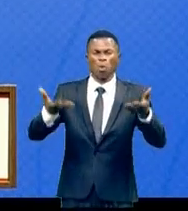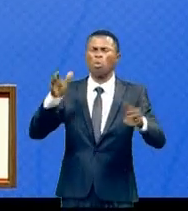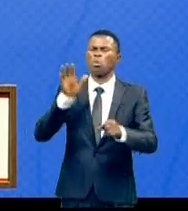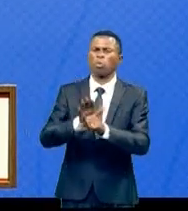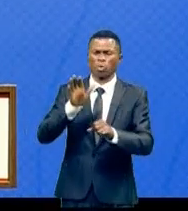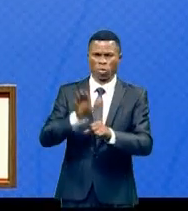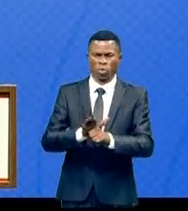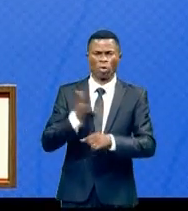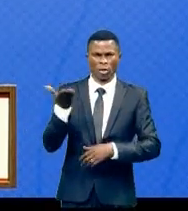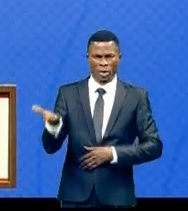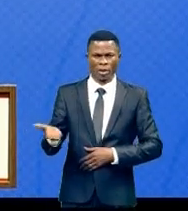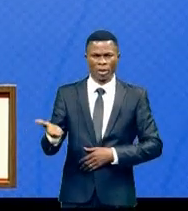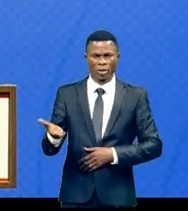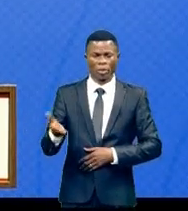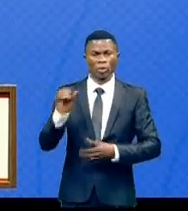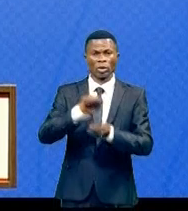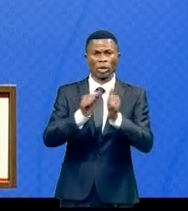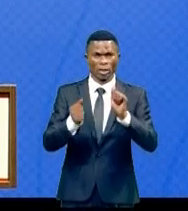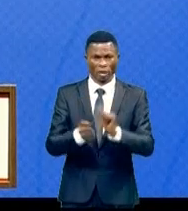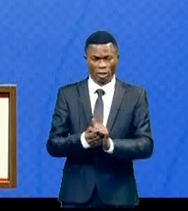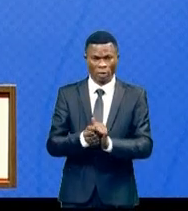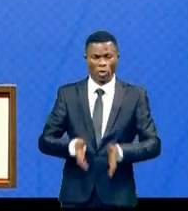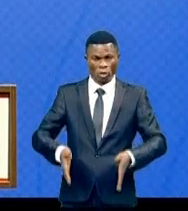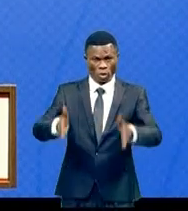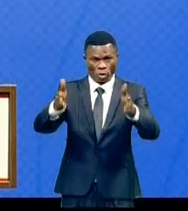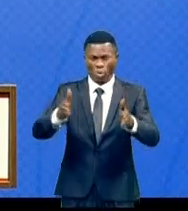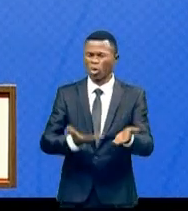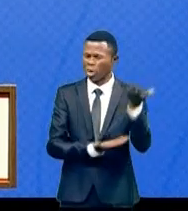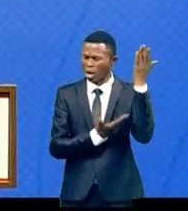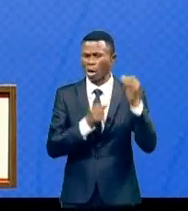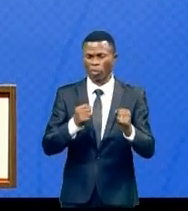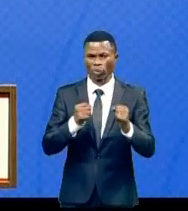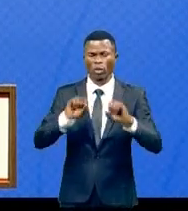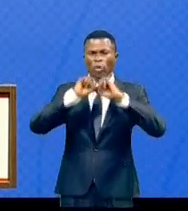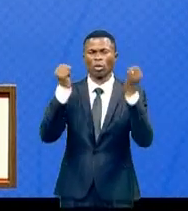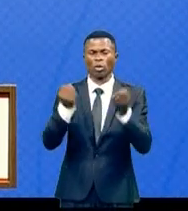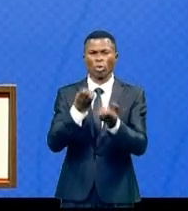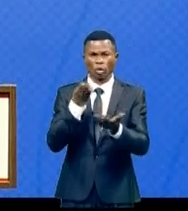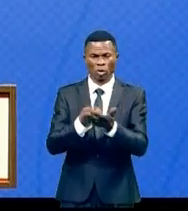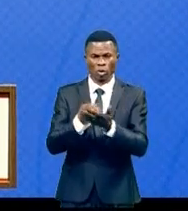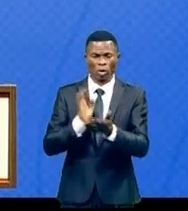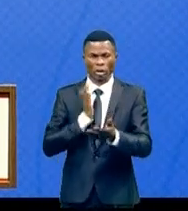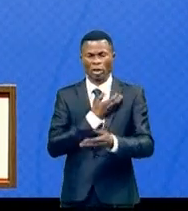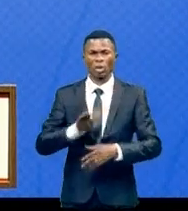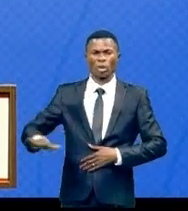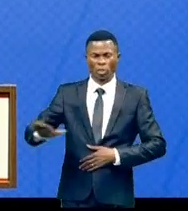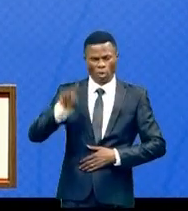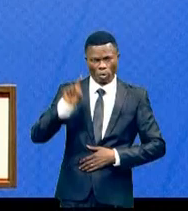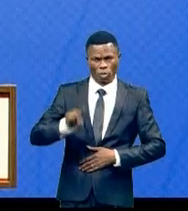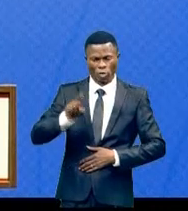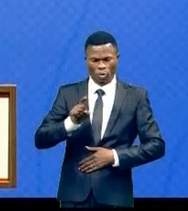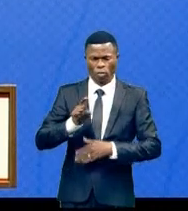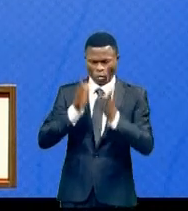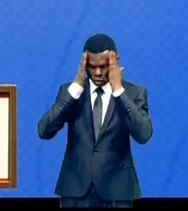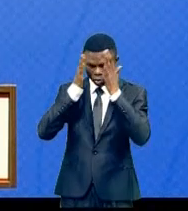excédentaires de marchandises. La situation de cette route de grande importance socio-économique pour cette partie du pays mérite toute